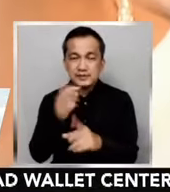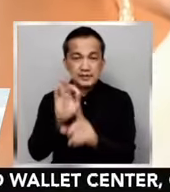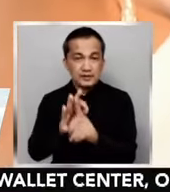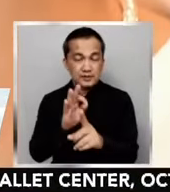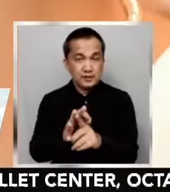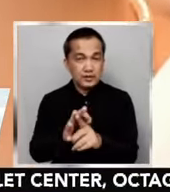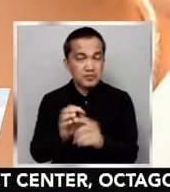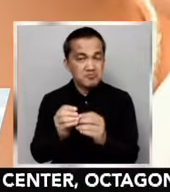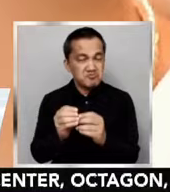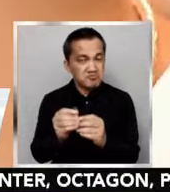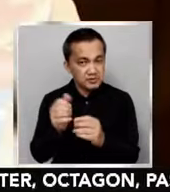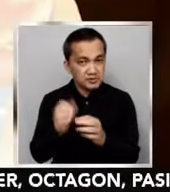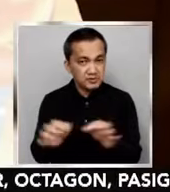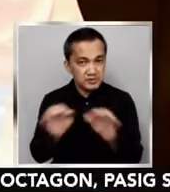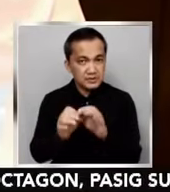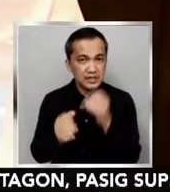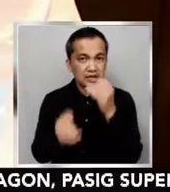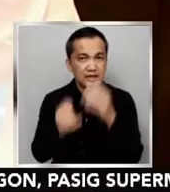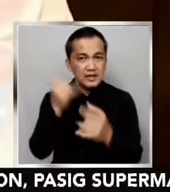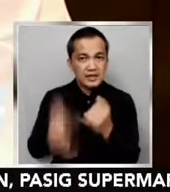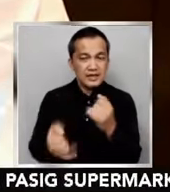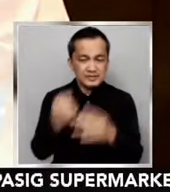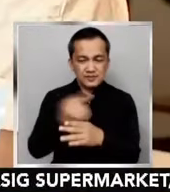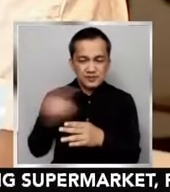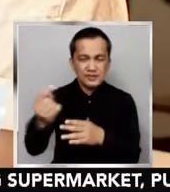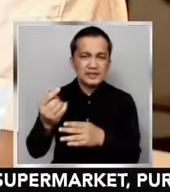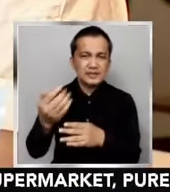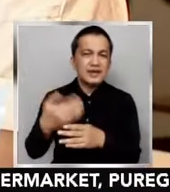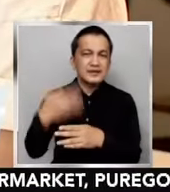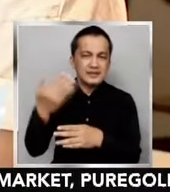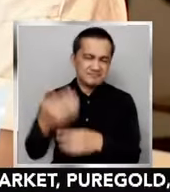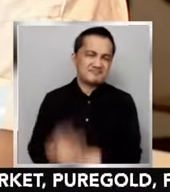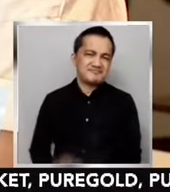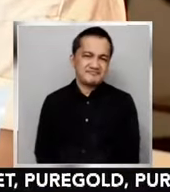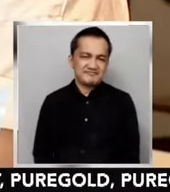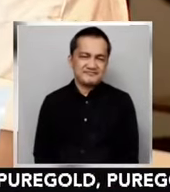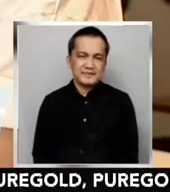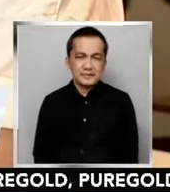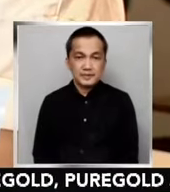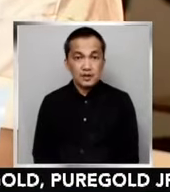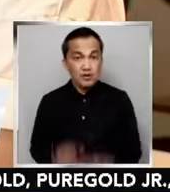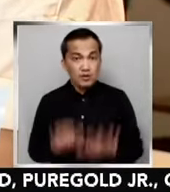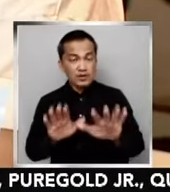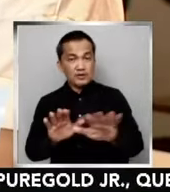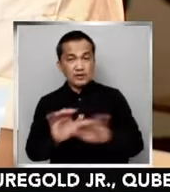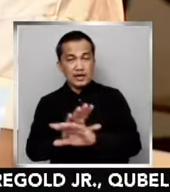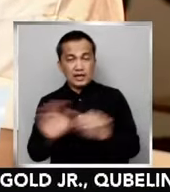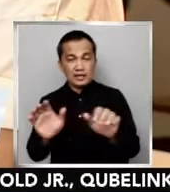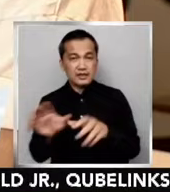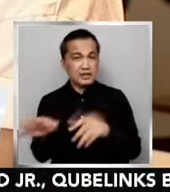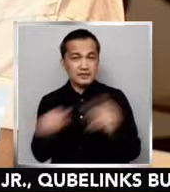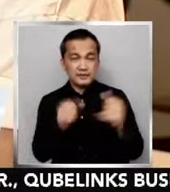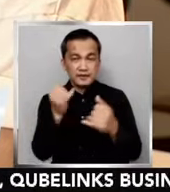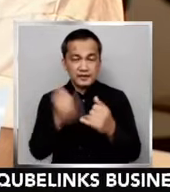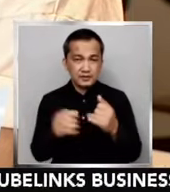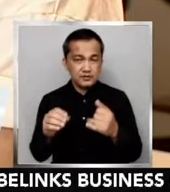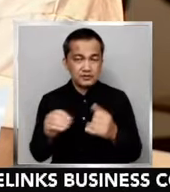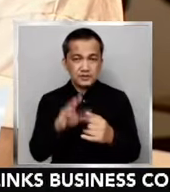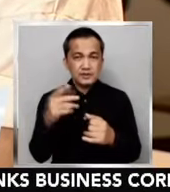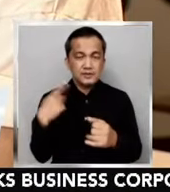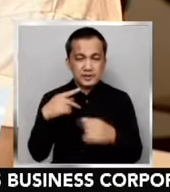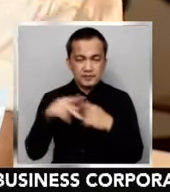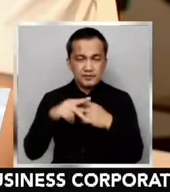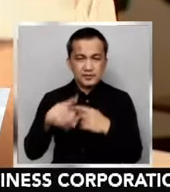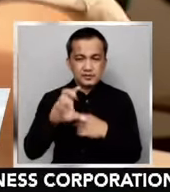pa't huling linggo na next week ng love is Huwag kayong aalis after ng final episode kasi merong post credit scene